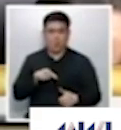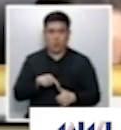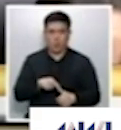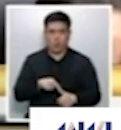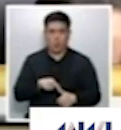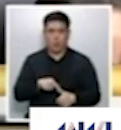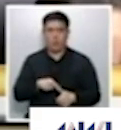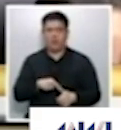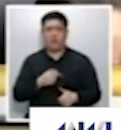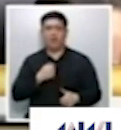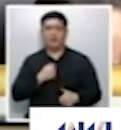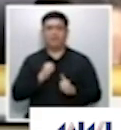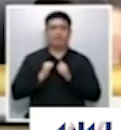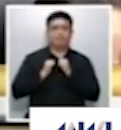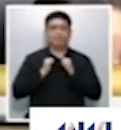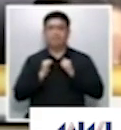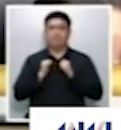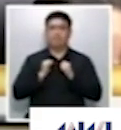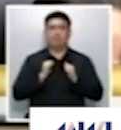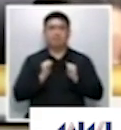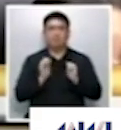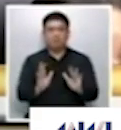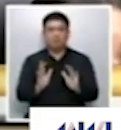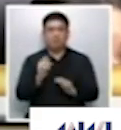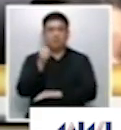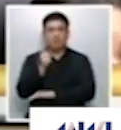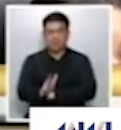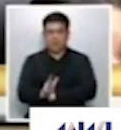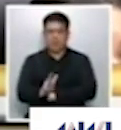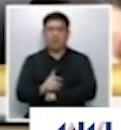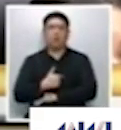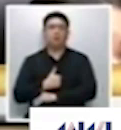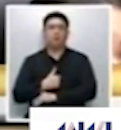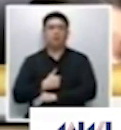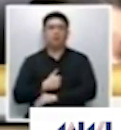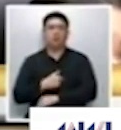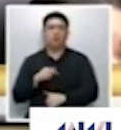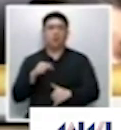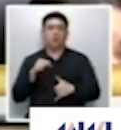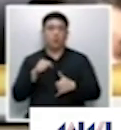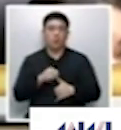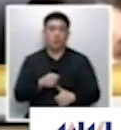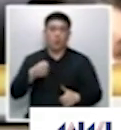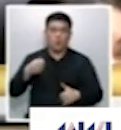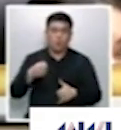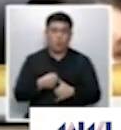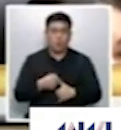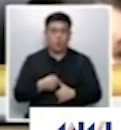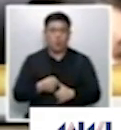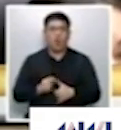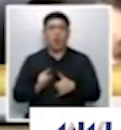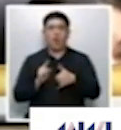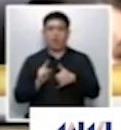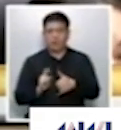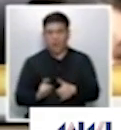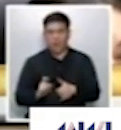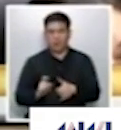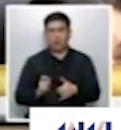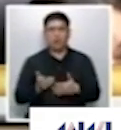ารถขัดขืนได้บางครั้งอาจจะรุนแรงถึงขั้นเสียชีวิตหรือพิ